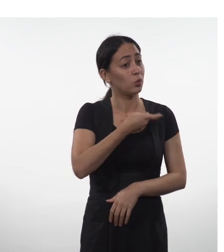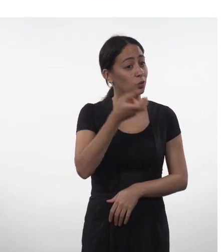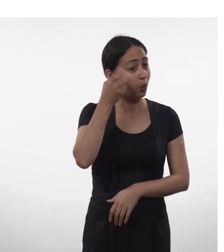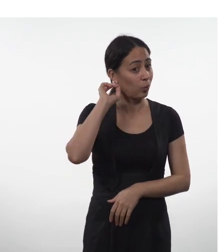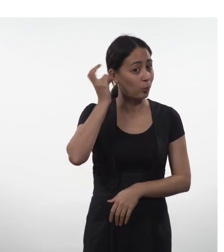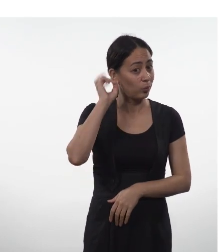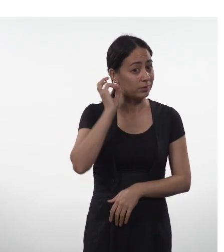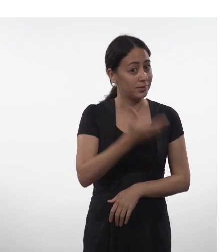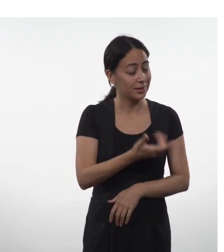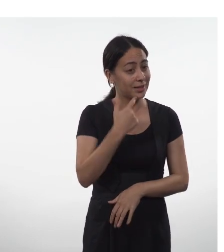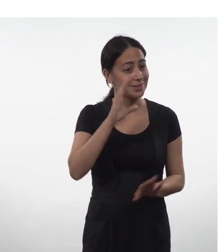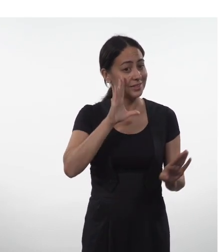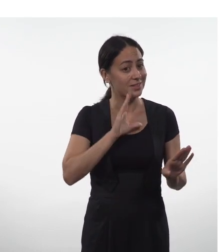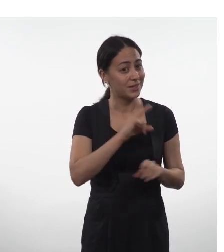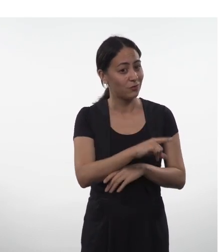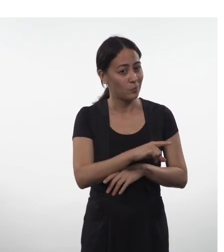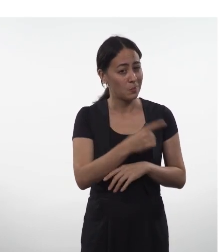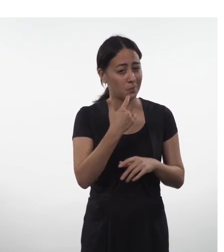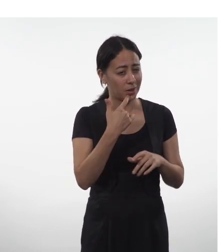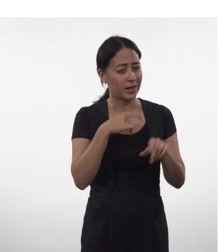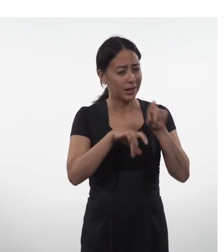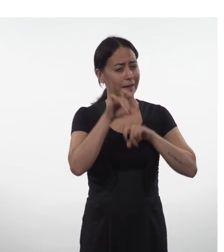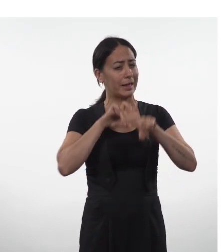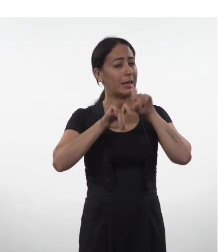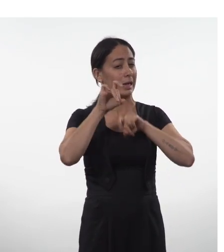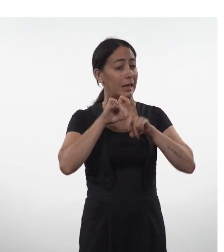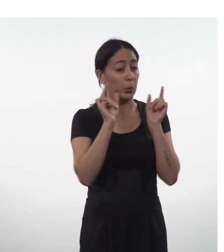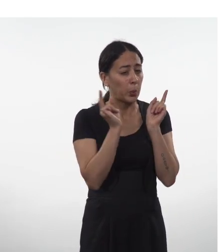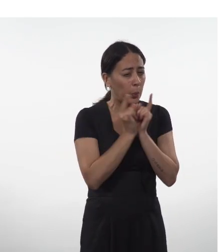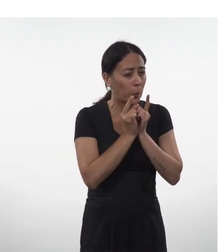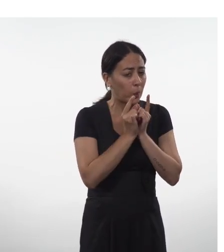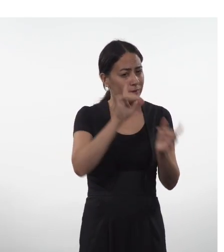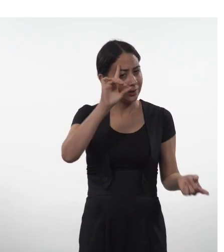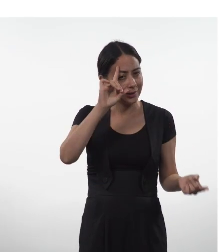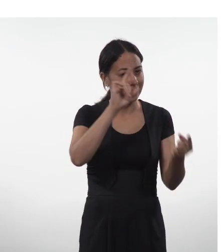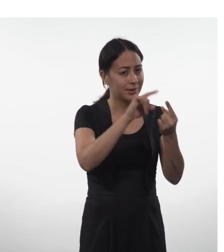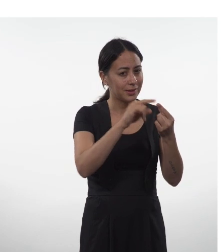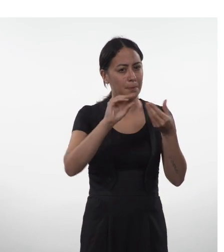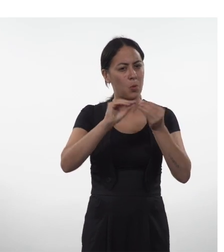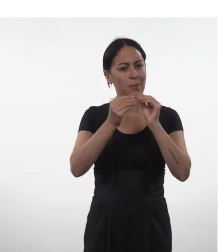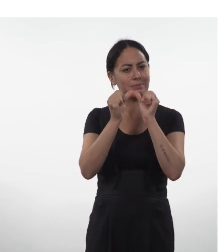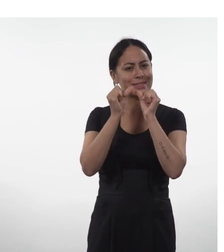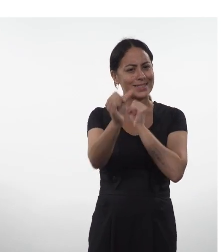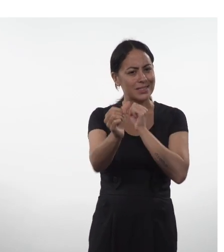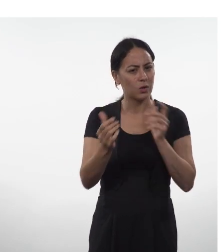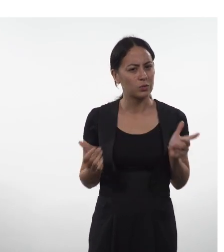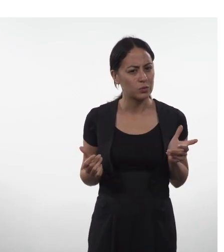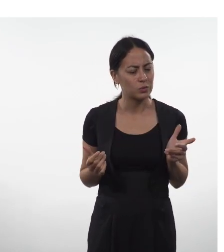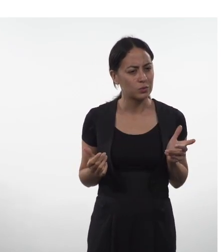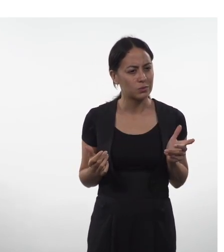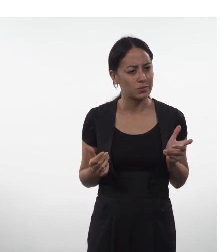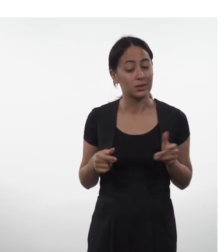vous reveniez en quelques secondes, si possible, quelques minutes, sur le problème de distance, en fait. On a eu pas mal